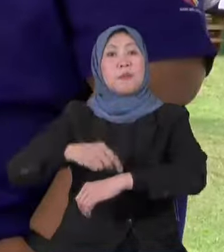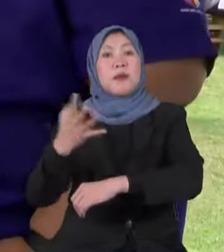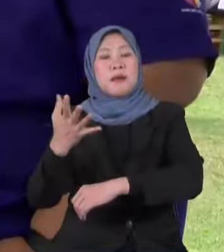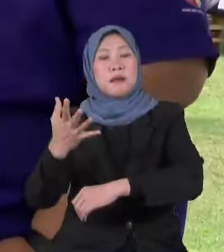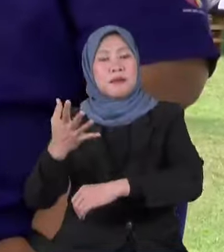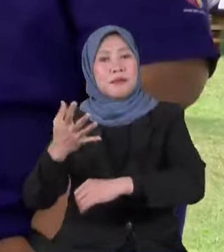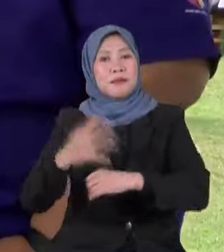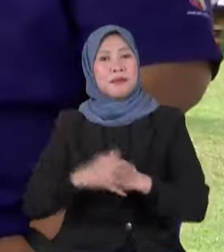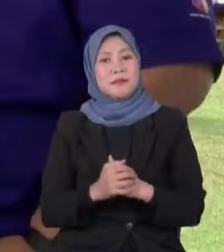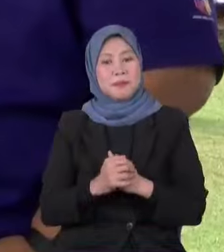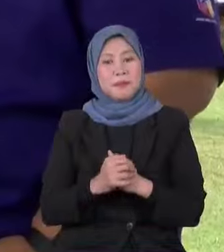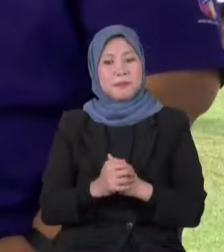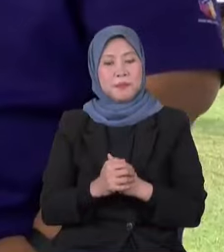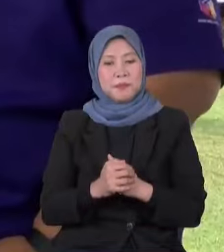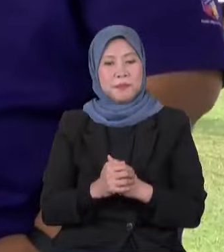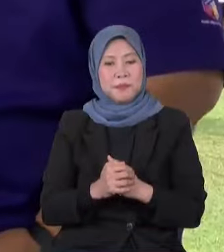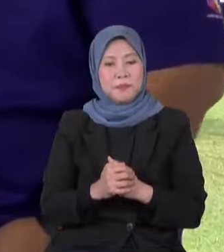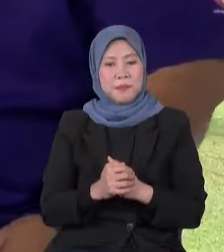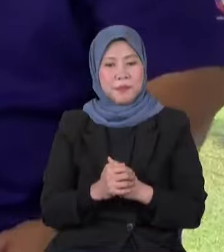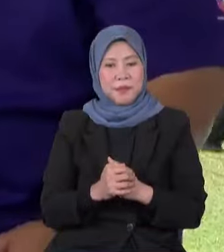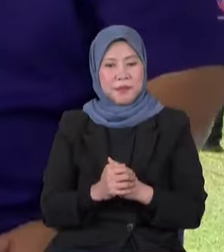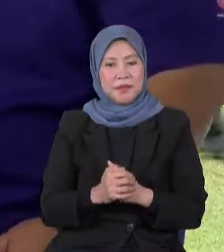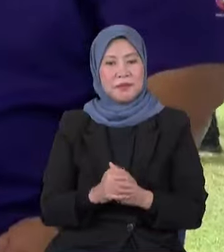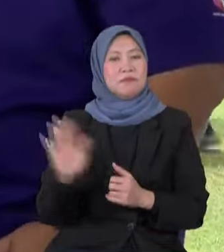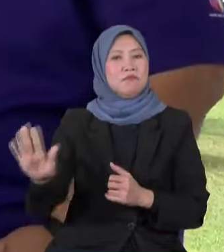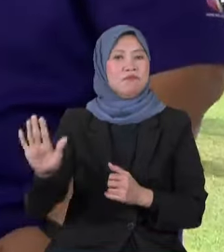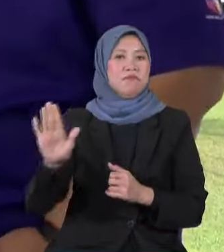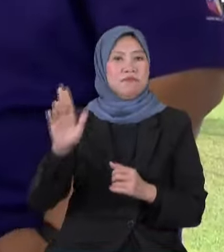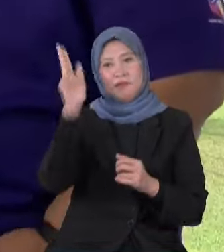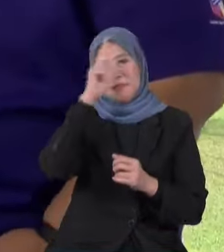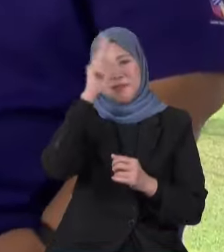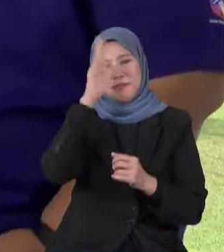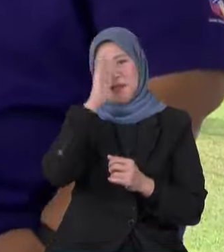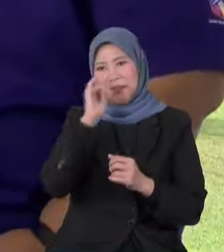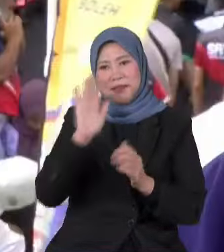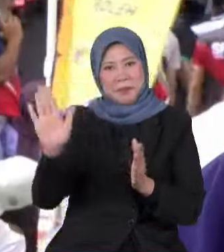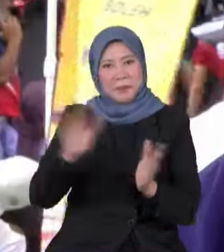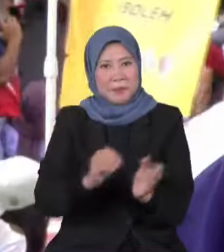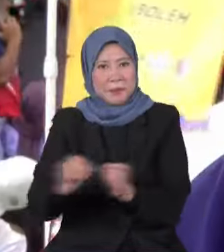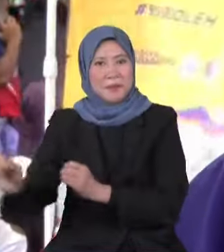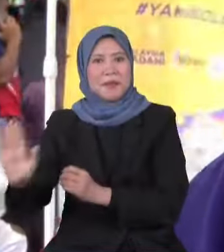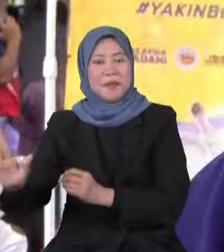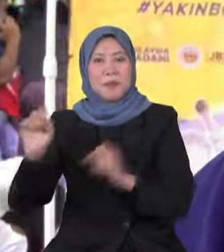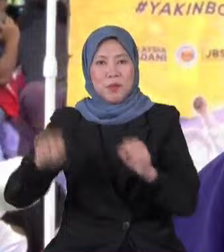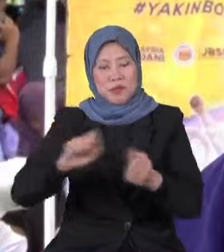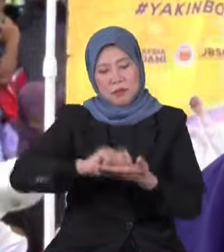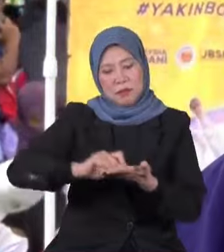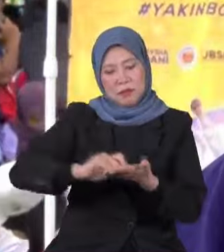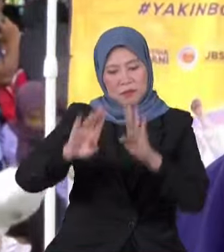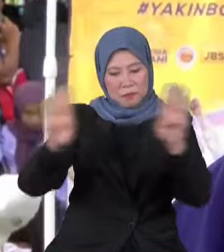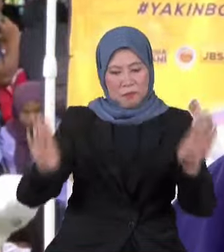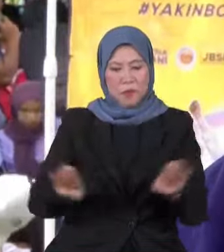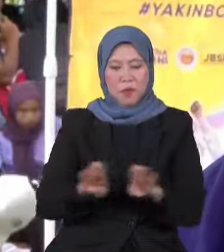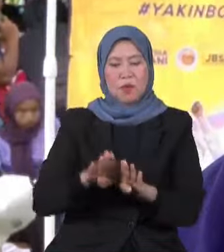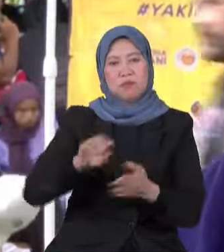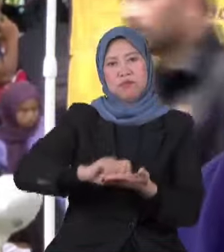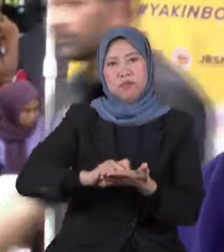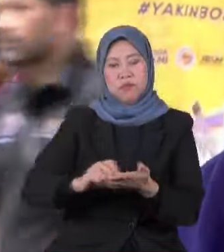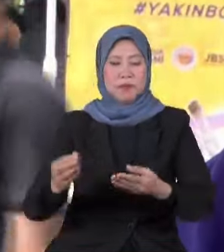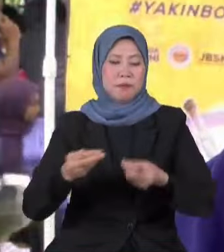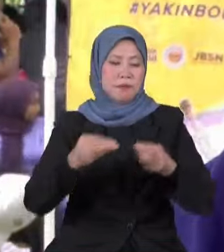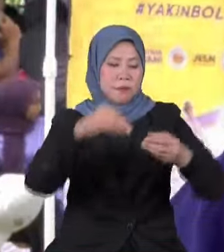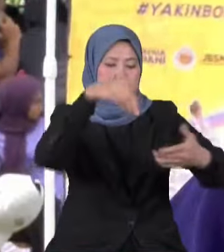sepanjang bulan 6 atau 7 yang disediakan pihak Kerajaan Negeri Melaka. Semua pengunjung boleh isi form nama dan sebagainya. Boleh letakkan di